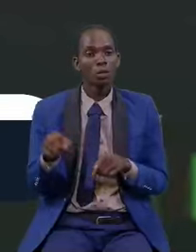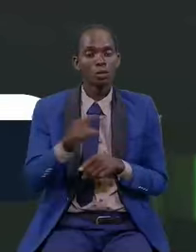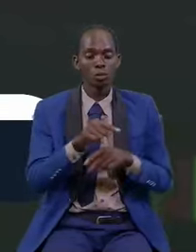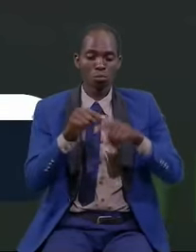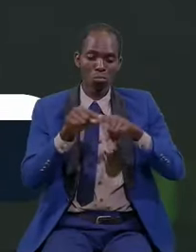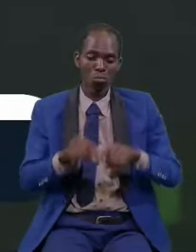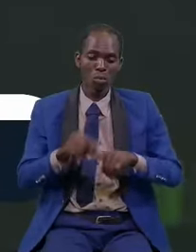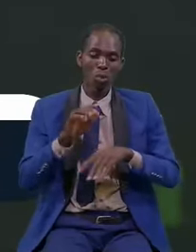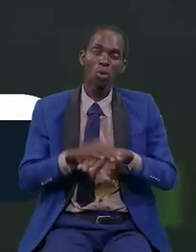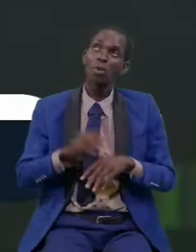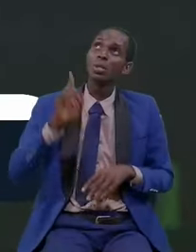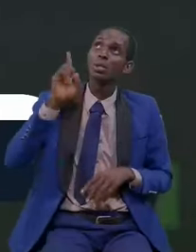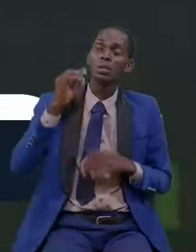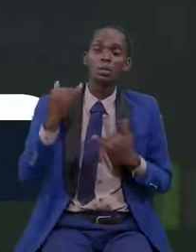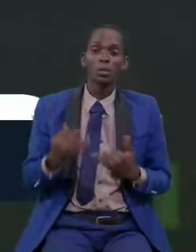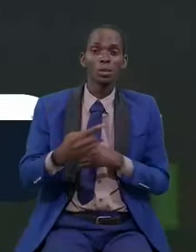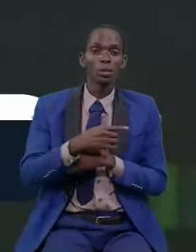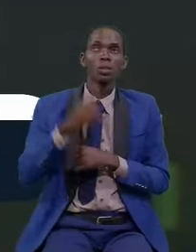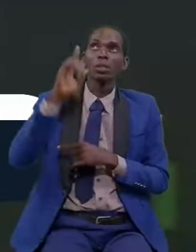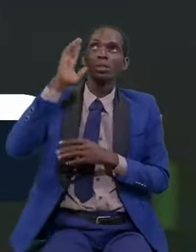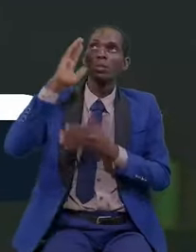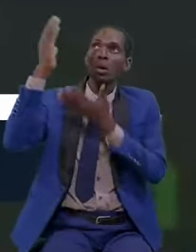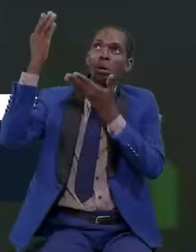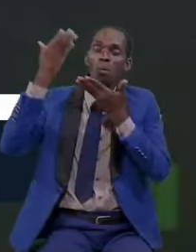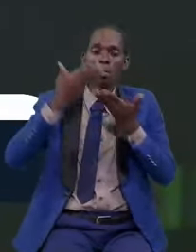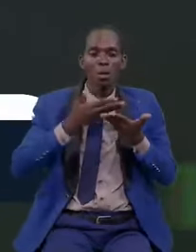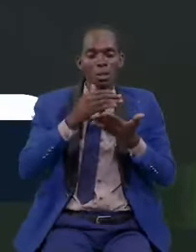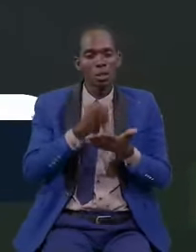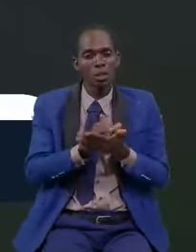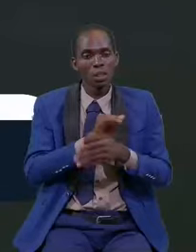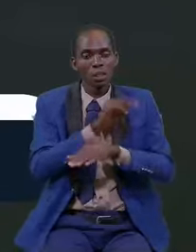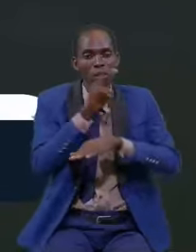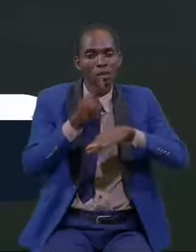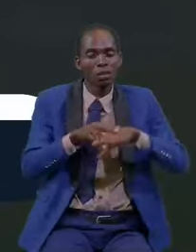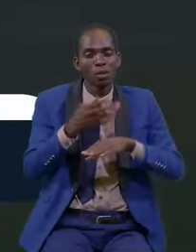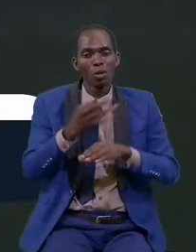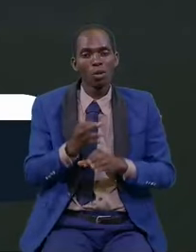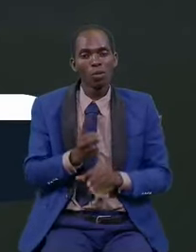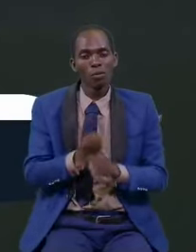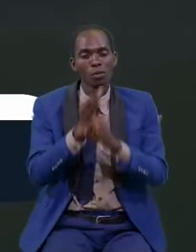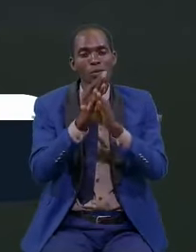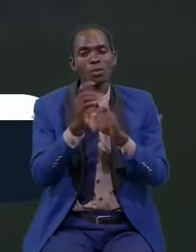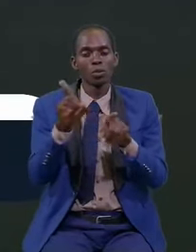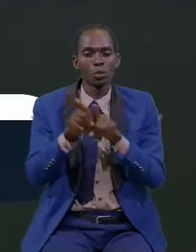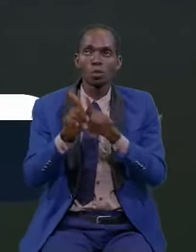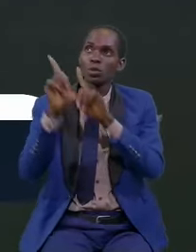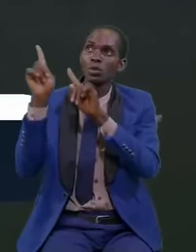jour, alors il va amener cette nature de fidélité à votre